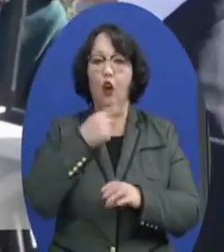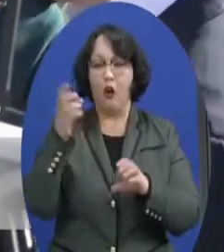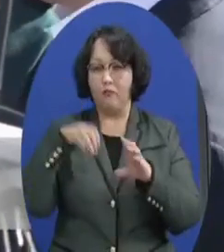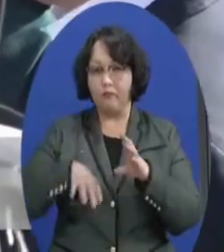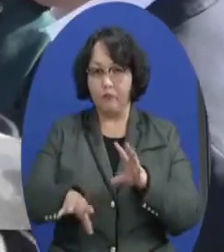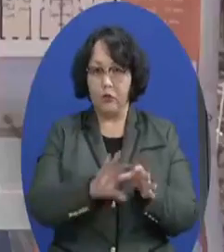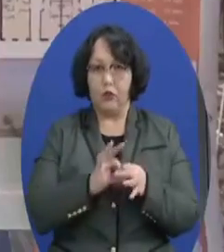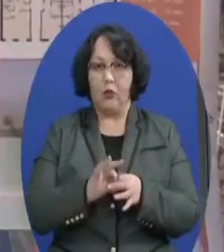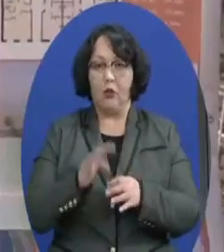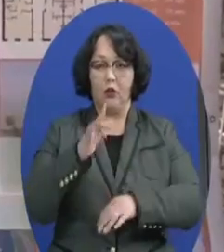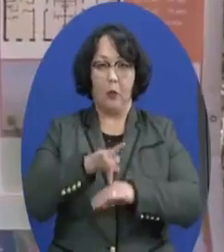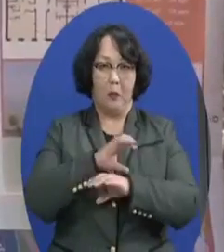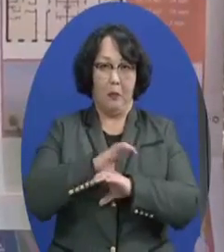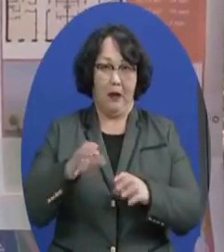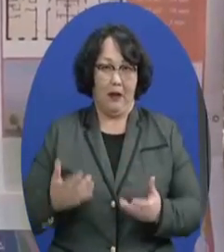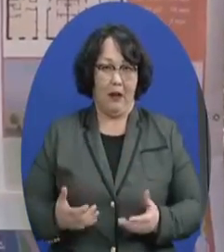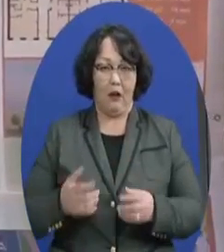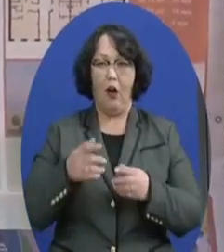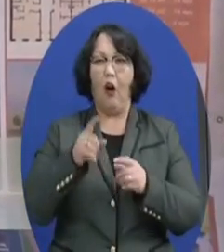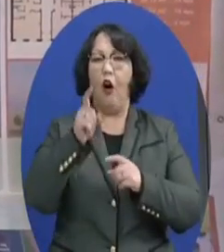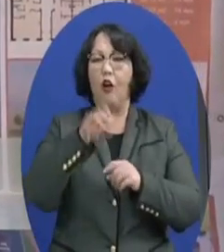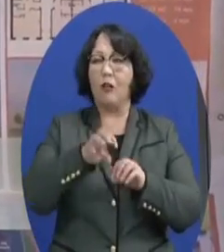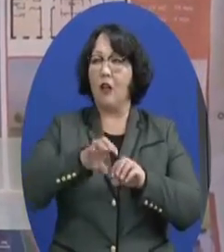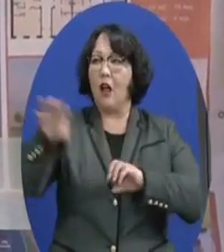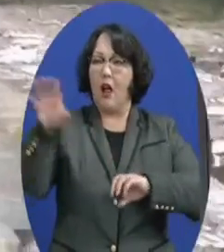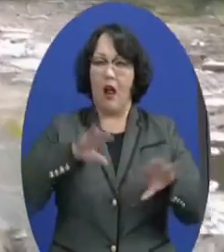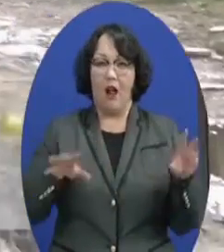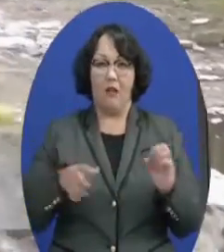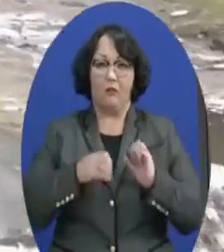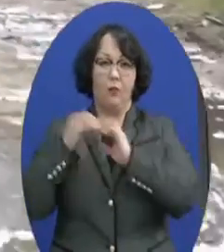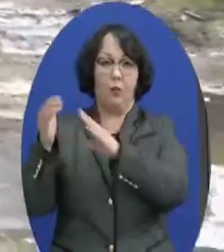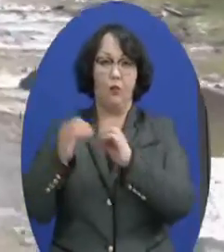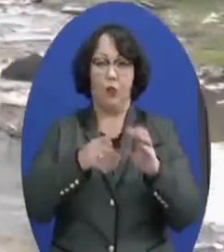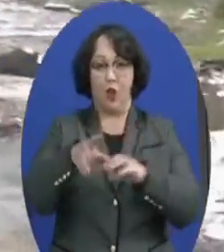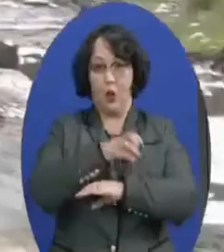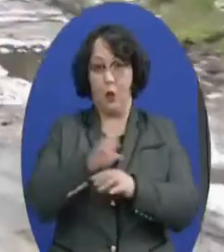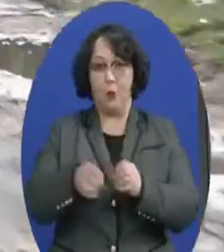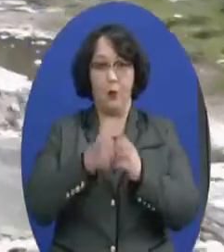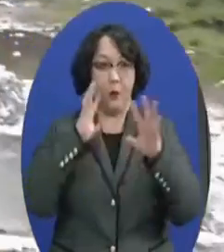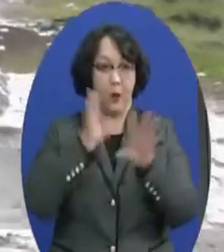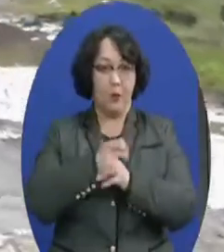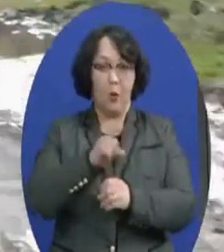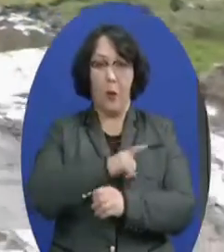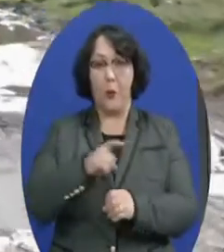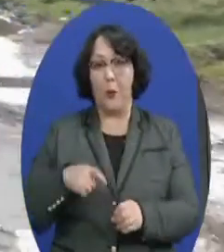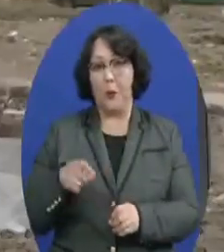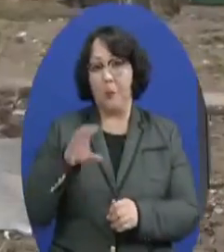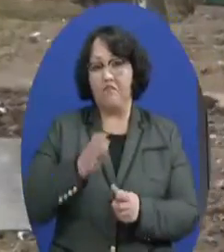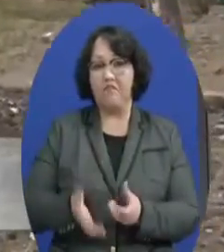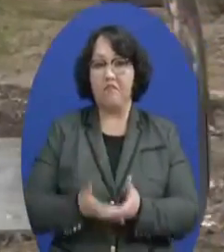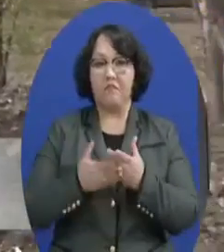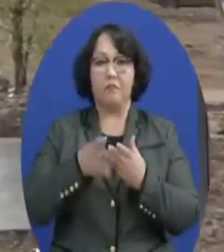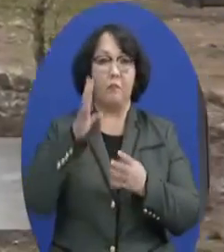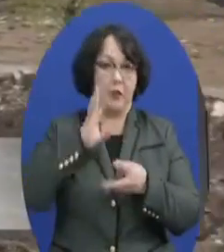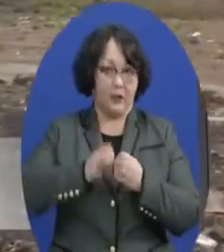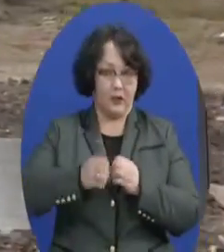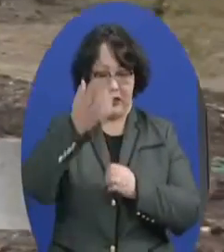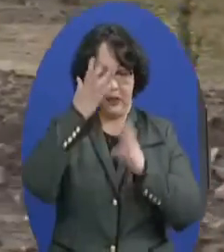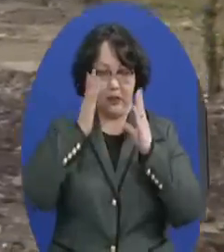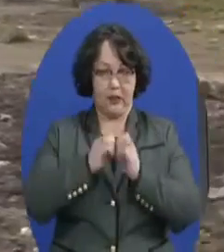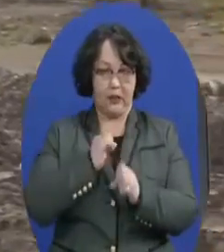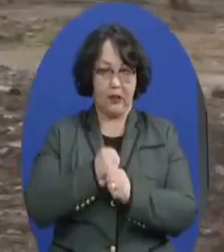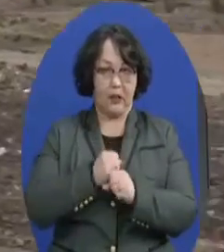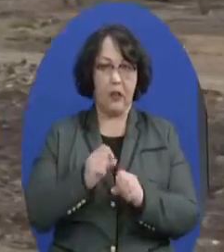төрийн байгууллагууд хотын зах руу шилжсэн, гэр хороололт бүтээн байгуулалт хийсэн, хувийн хэвшлийг дэмжсэн бодлогыг засгийн газраас баримтлахаар боллоо.